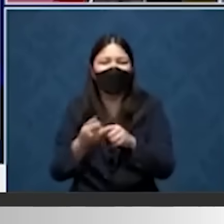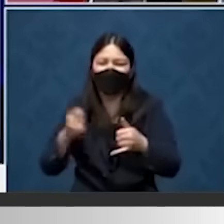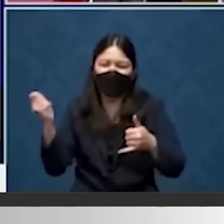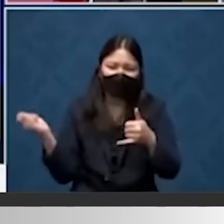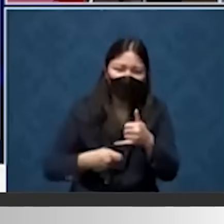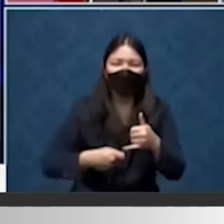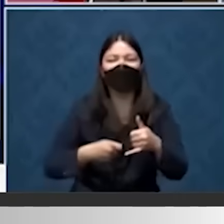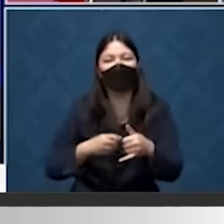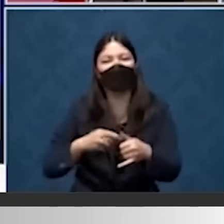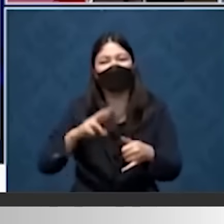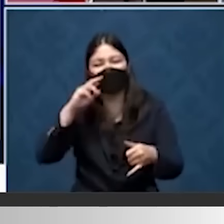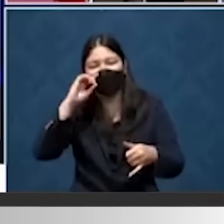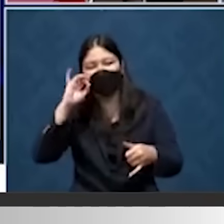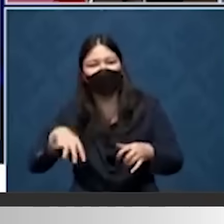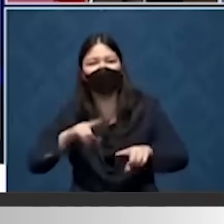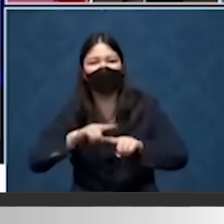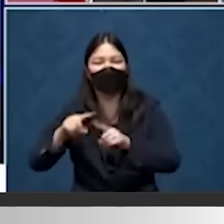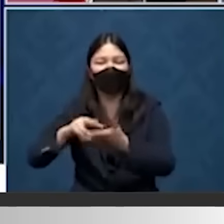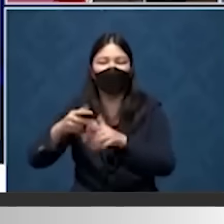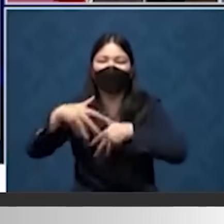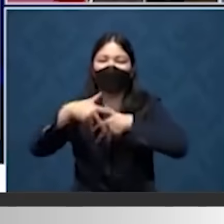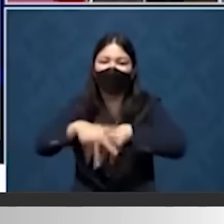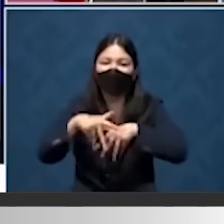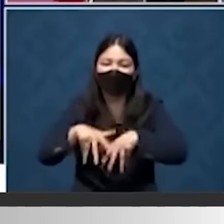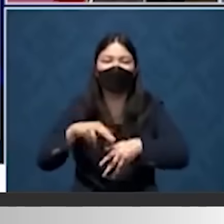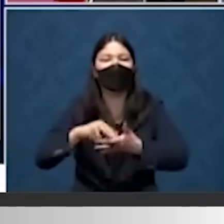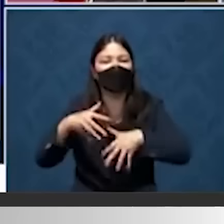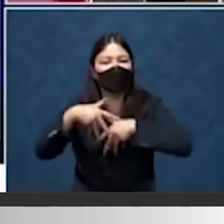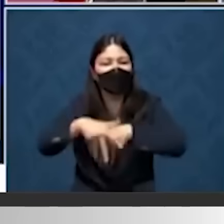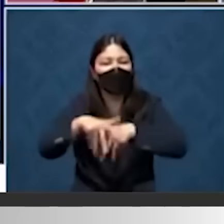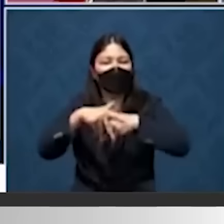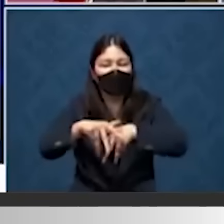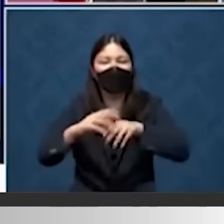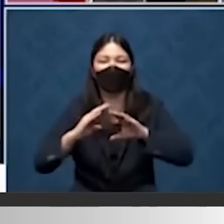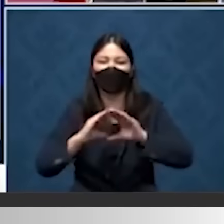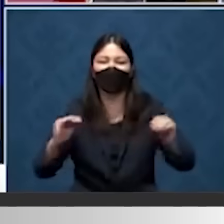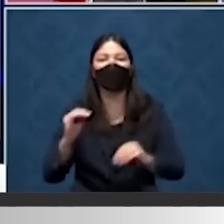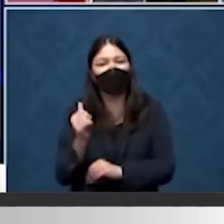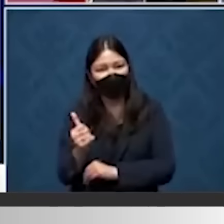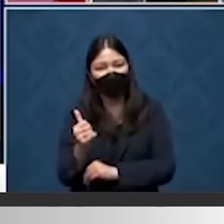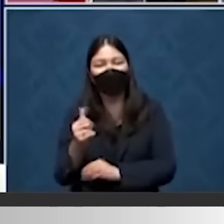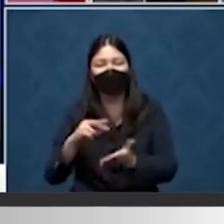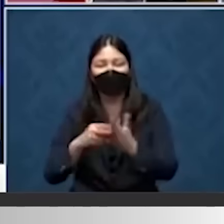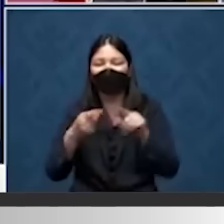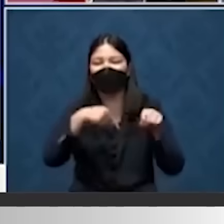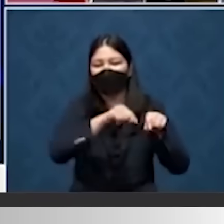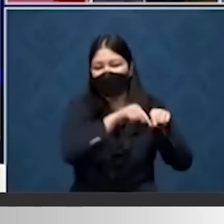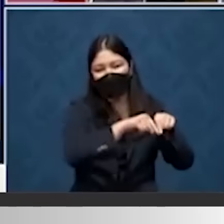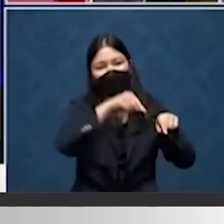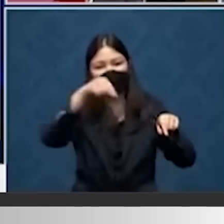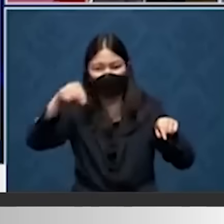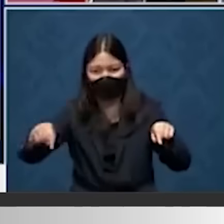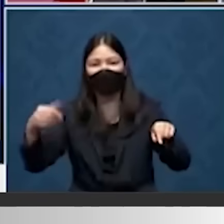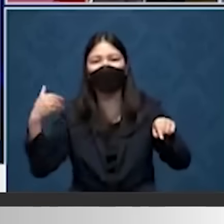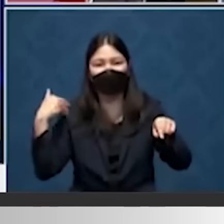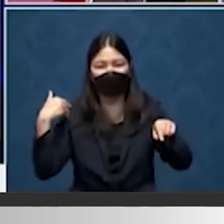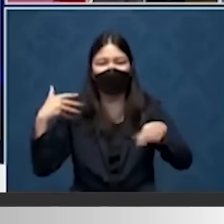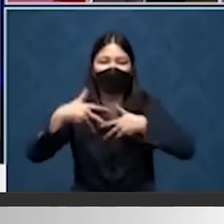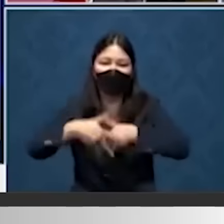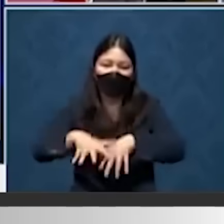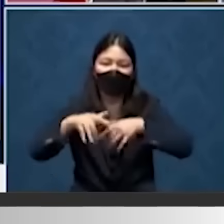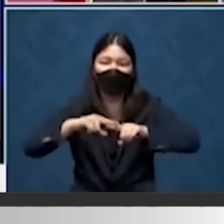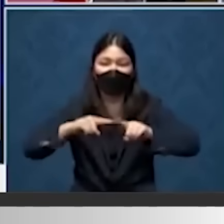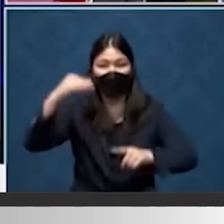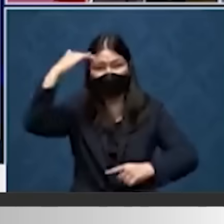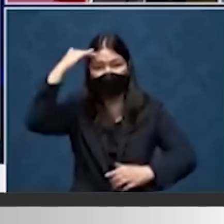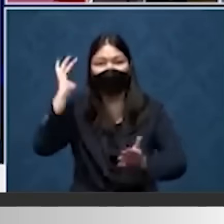างสงบปราศจากอาวุธและมีการเดินขบวนโดยสงบบริเวณลานคนเมืองไปยังศูนย์ประชุมแห่งชาติสิริกิติ์แต่เจ้าหน้าที่ตำรว